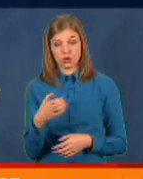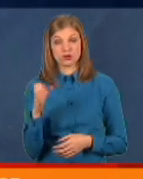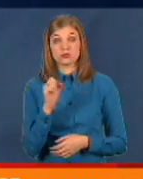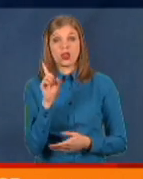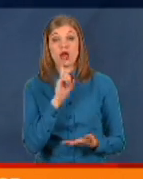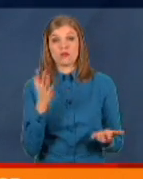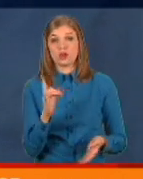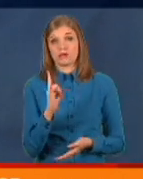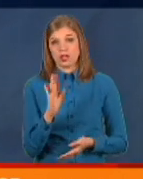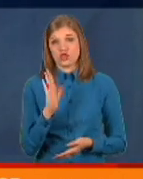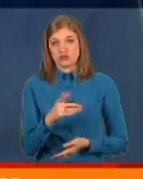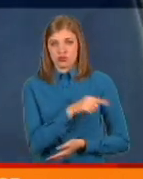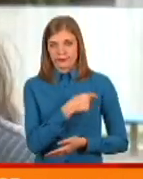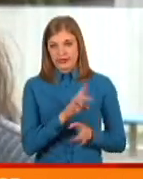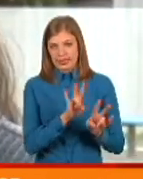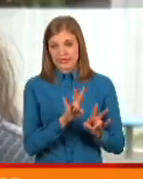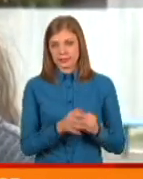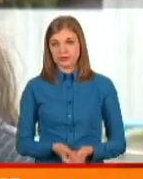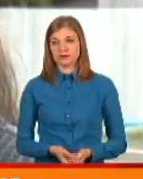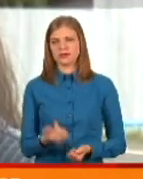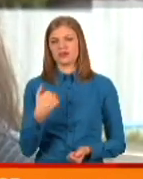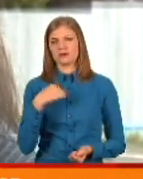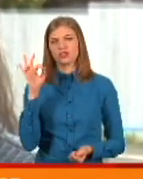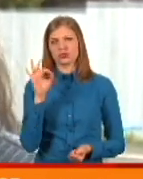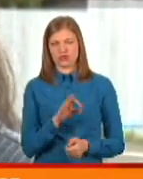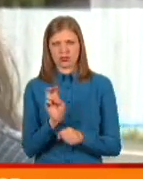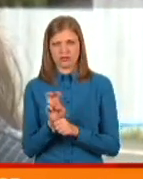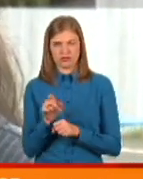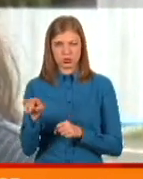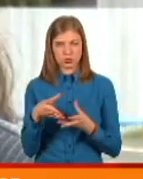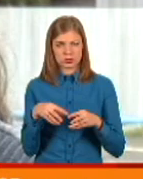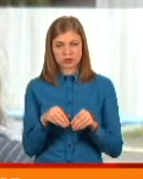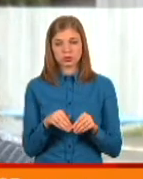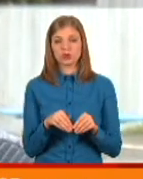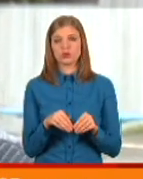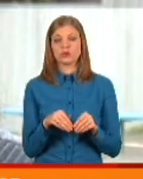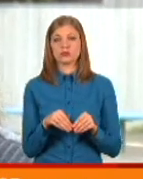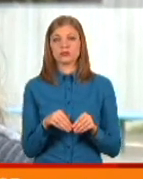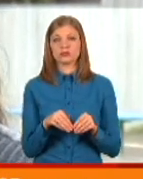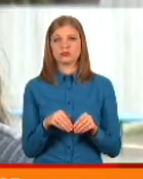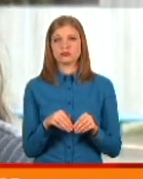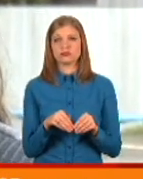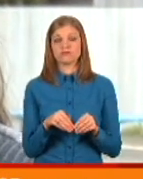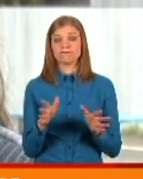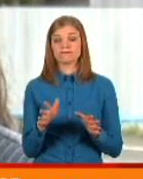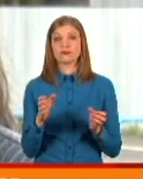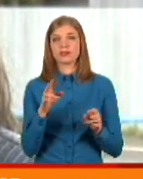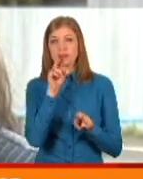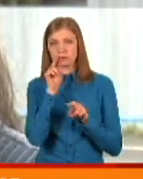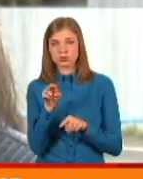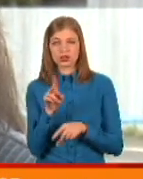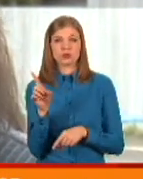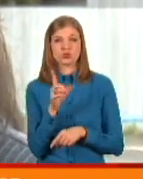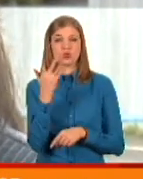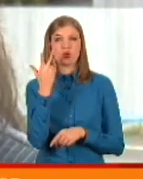А поки малеча буде в лікарні. Ми часто відвідуємо цю сім'ю, Спостерігаємо,